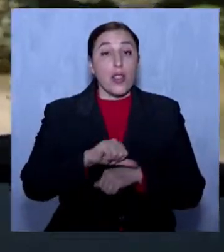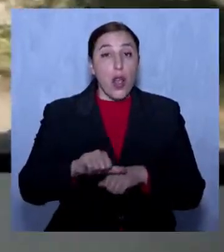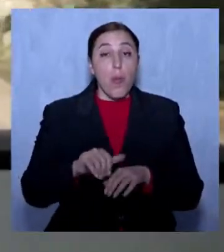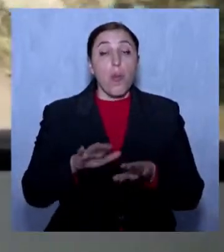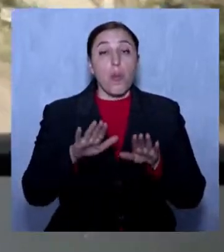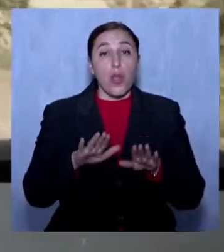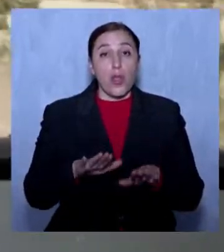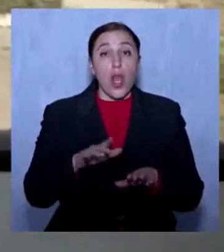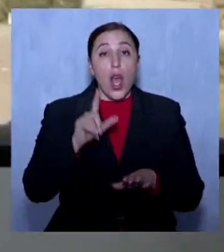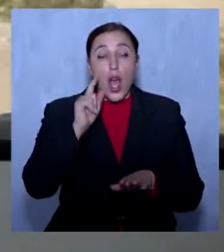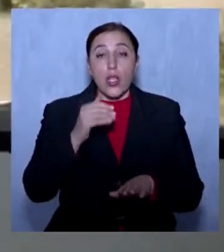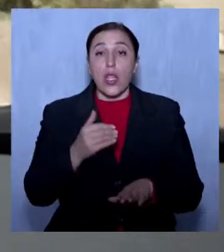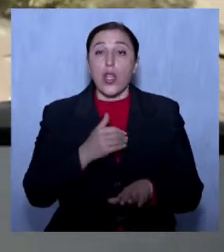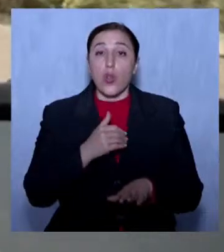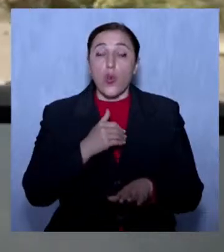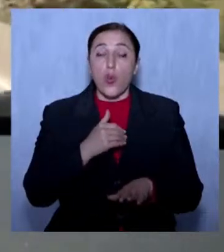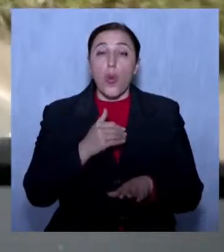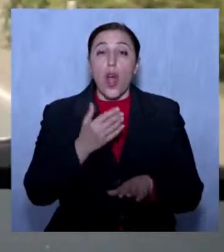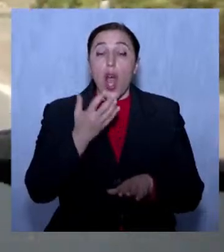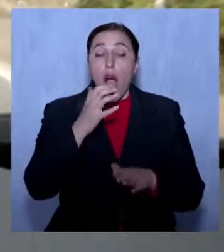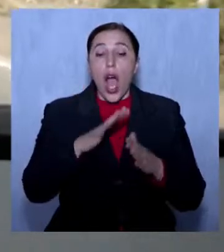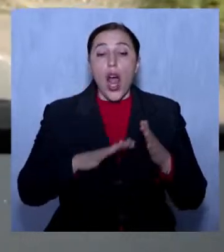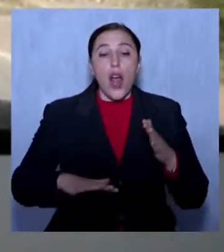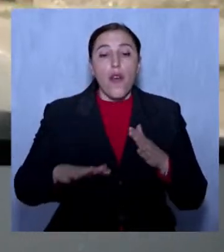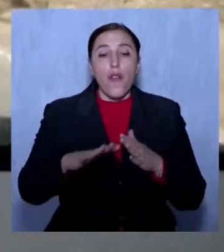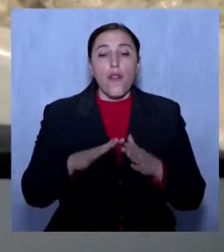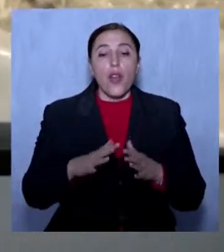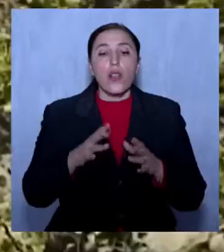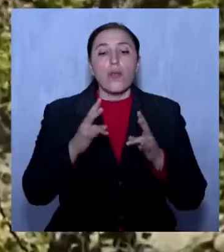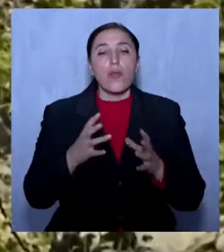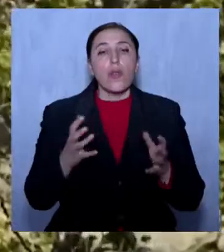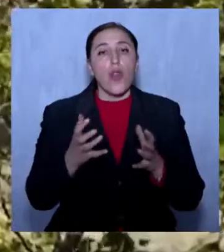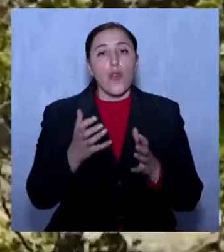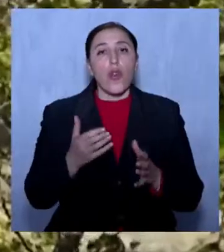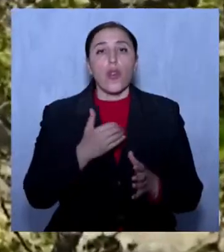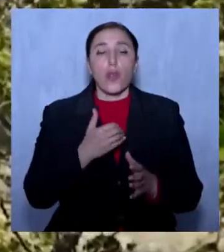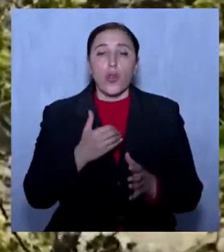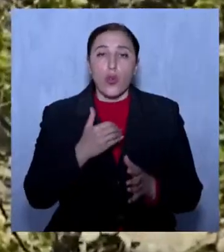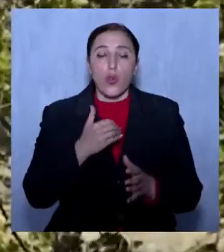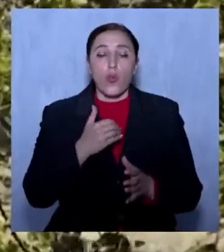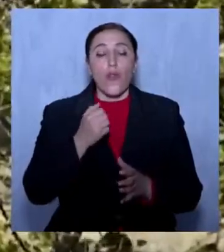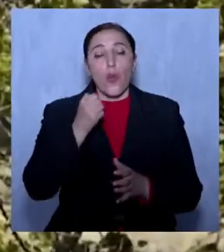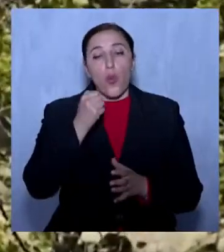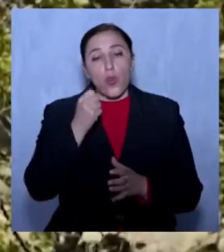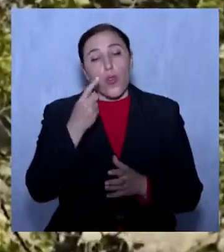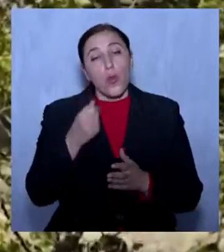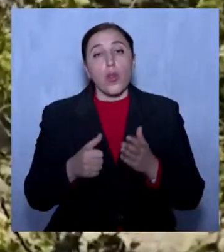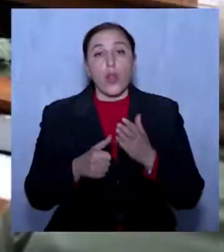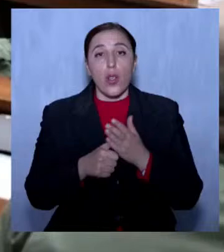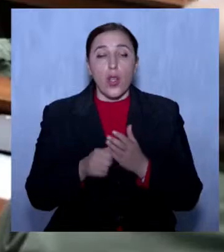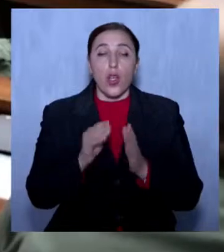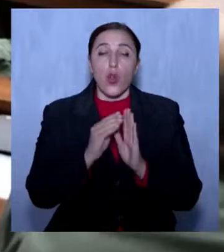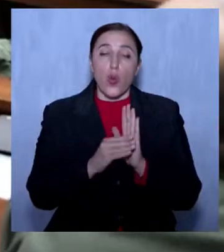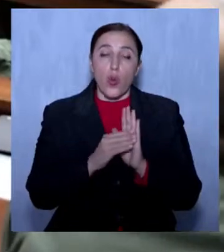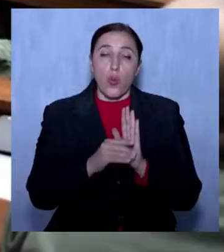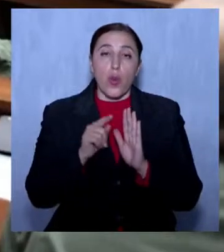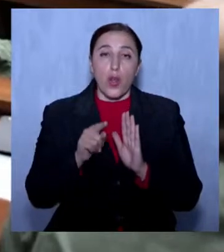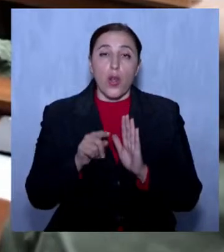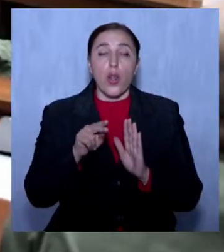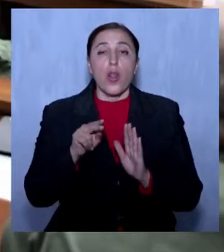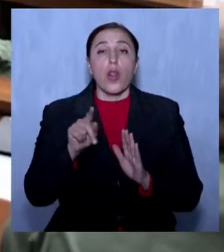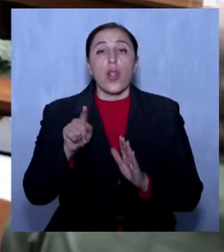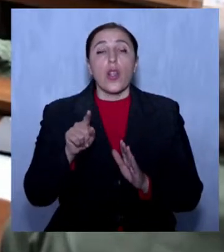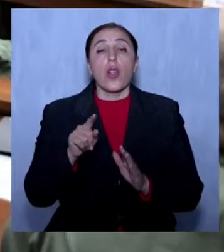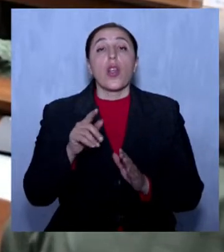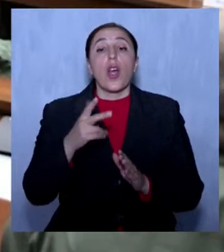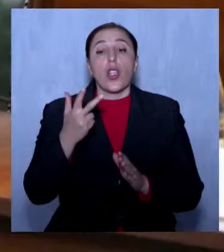Հայաստանը ցանկանում է ստանալ իր հարավային շրջանների անվտանգության երաշխիքներ Մոսկվայից, գրում է Բարբերականը։ Արդեն 3-րդ օրն